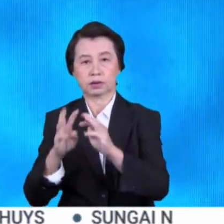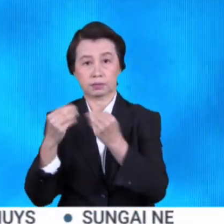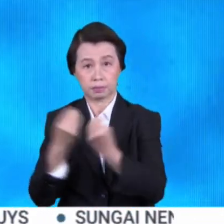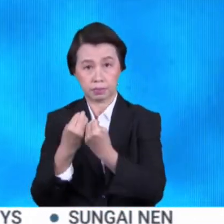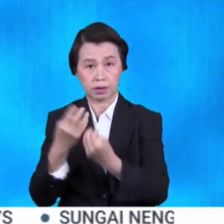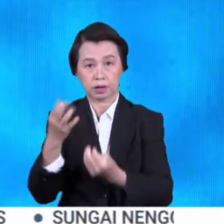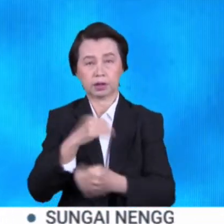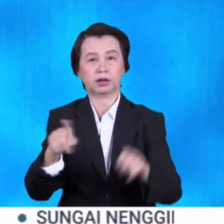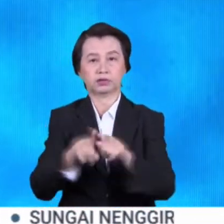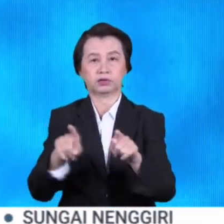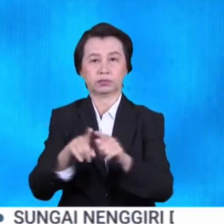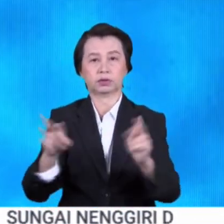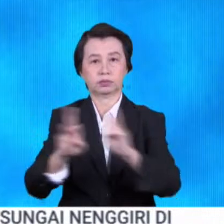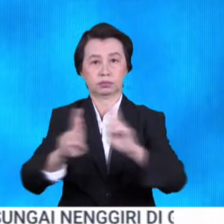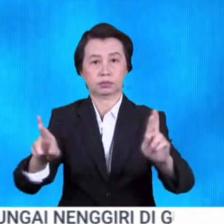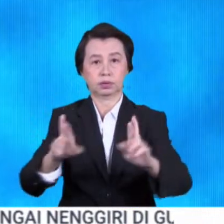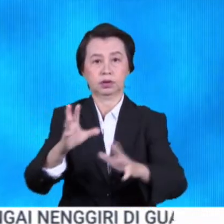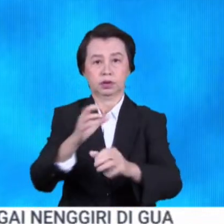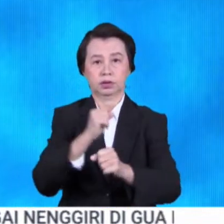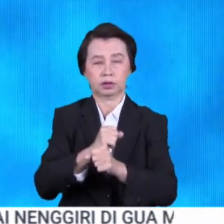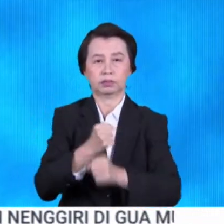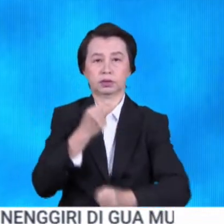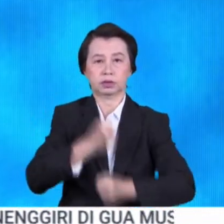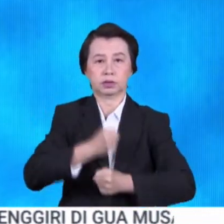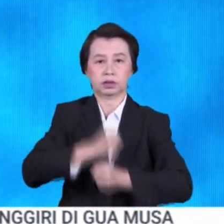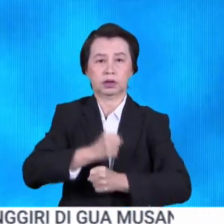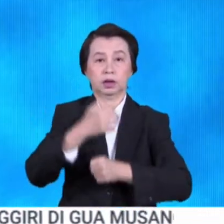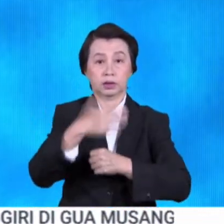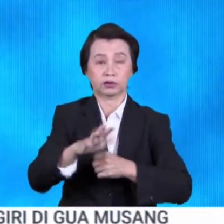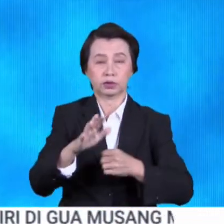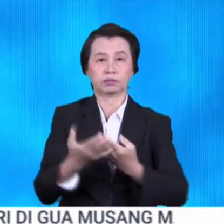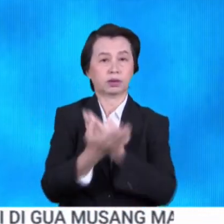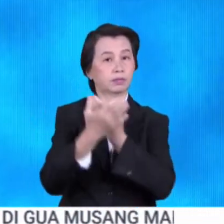juga sebagai persediaan mendapatkan pekerjaan